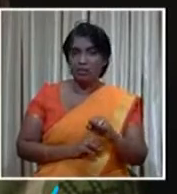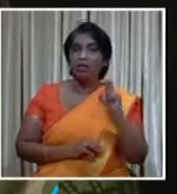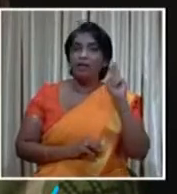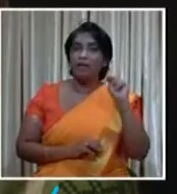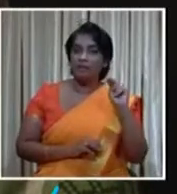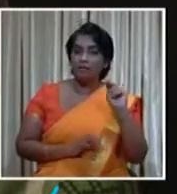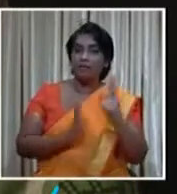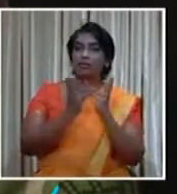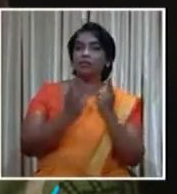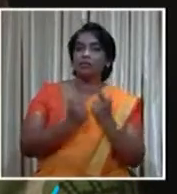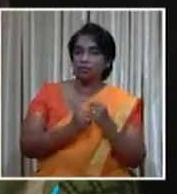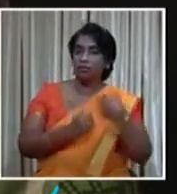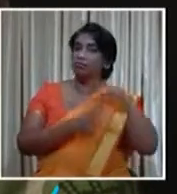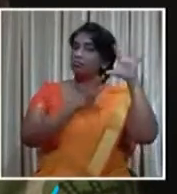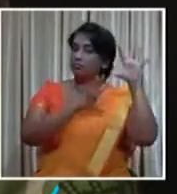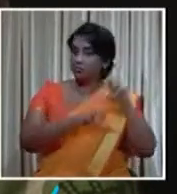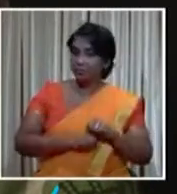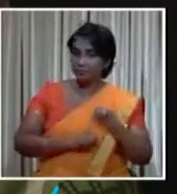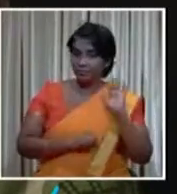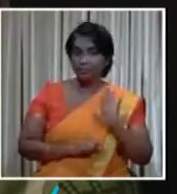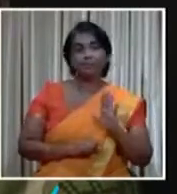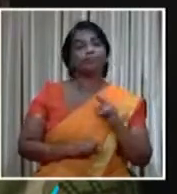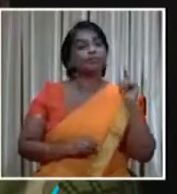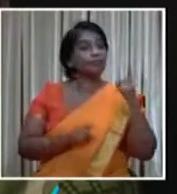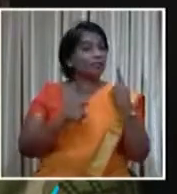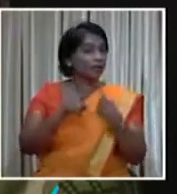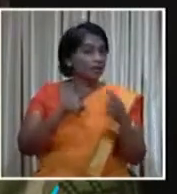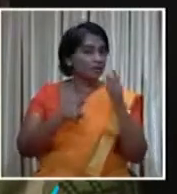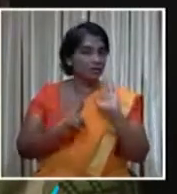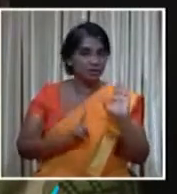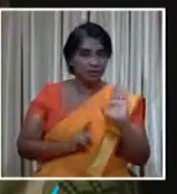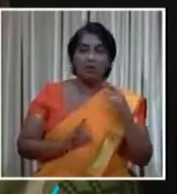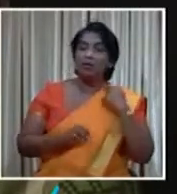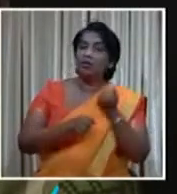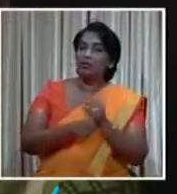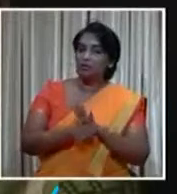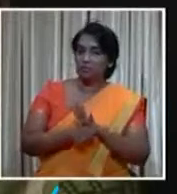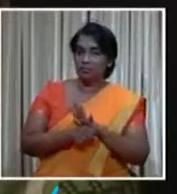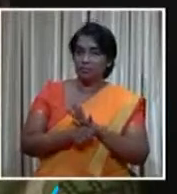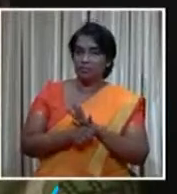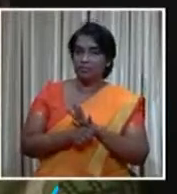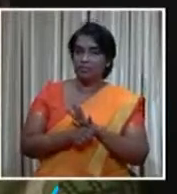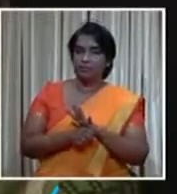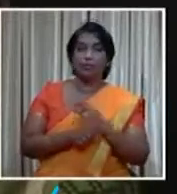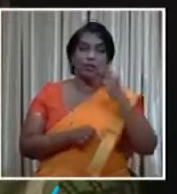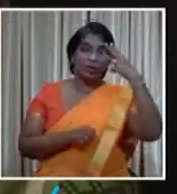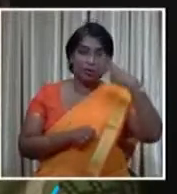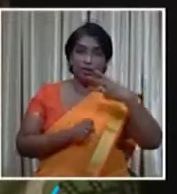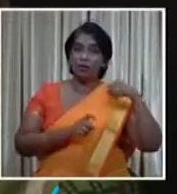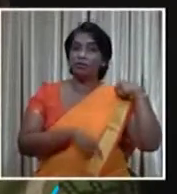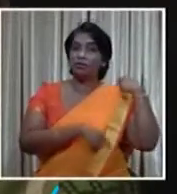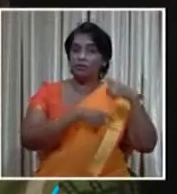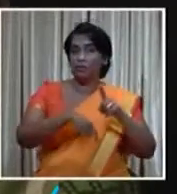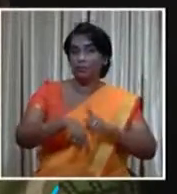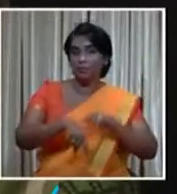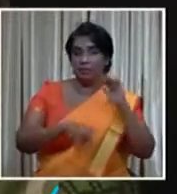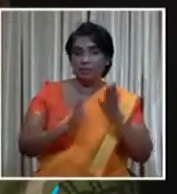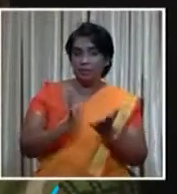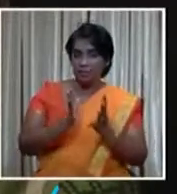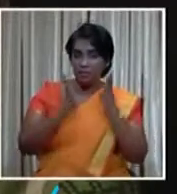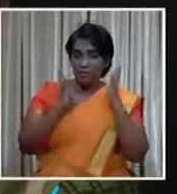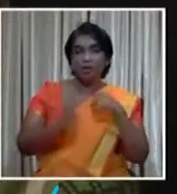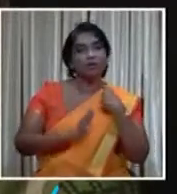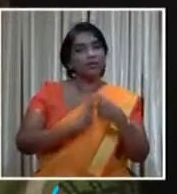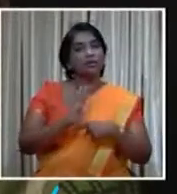1,26,42,020ක සංඛ්‍යාවක් ගෙන්වා තිබෙනවා. එපමණක් නොව කොවිඩ් තුන්වන රැල්ලේ අවදානම වැඩිවන විට